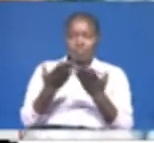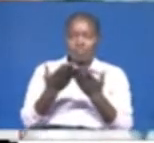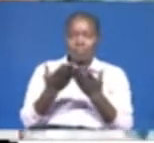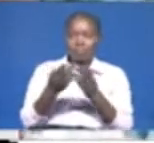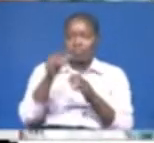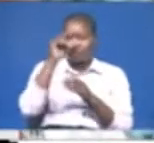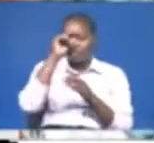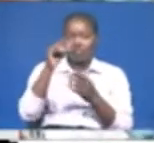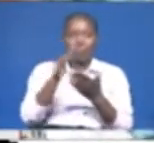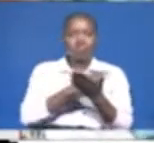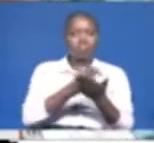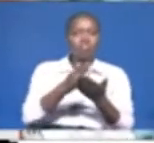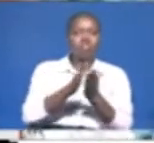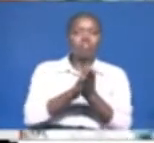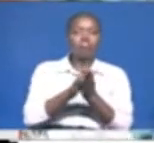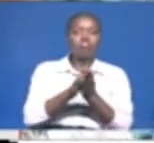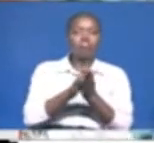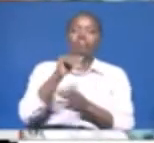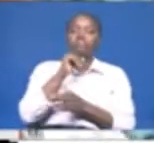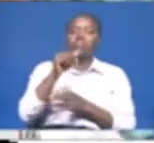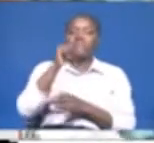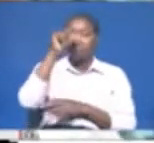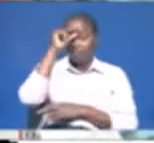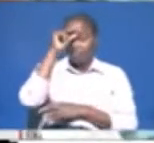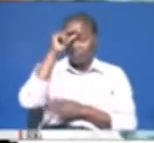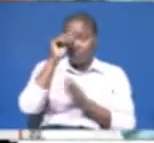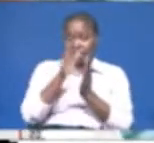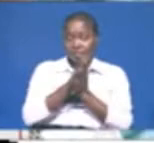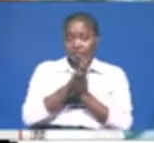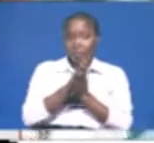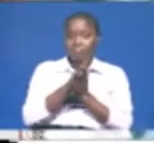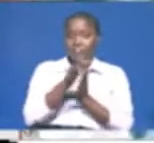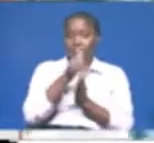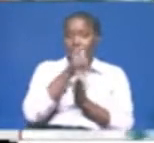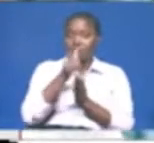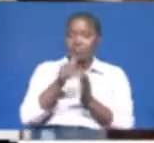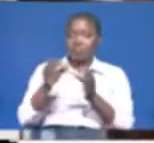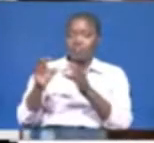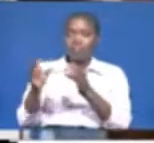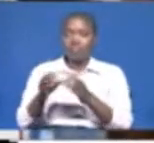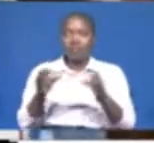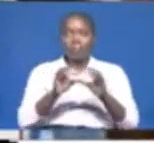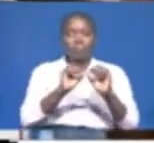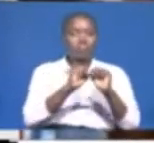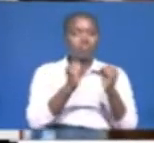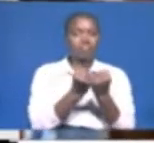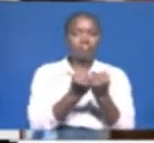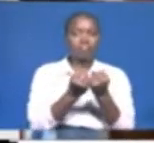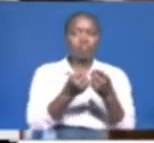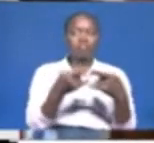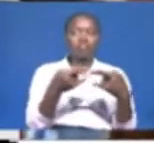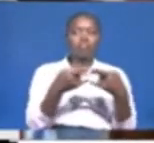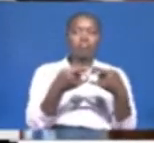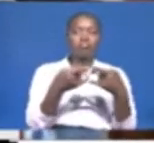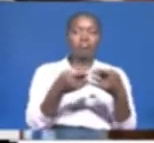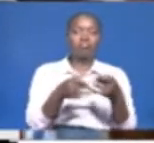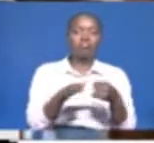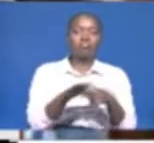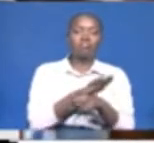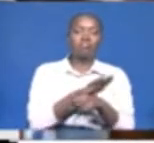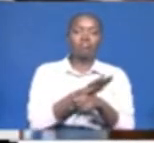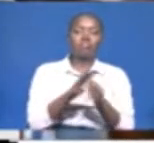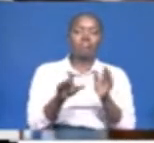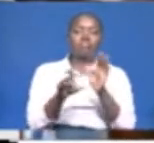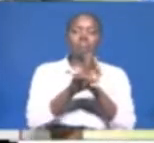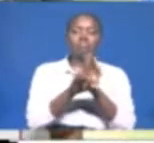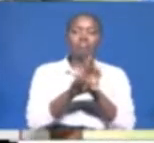zile zisizo za serikali pamoja na makundi ya kijamii ili kujaza pengo lililopo katika sheria za wafungwa.